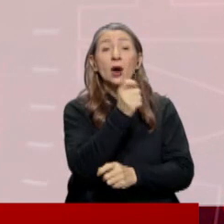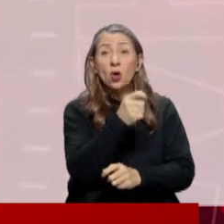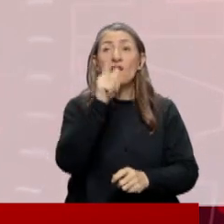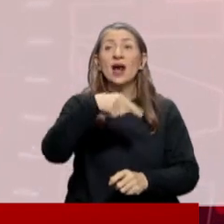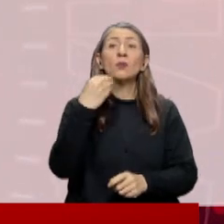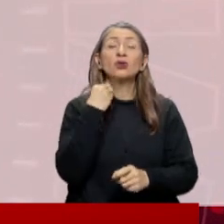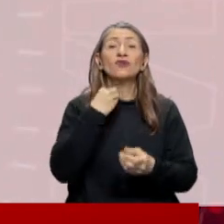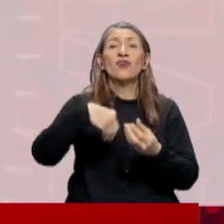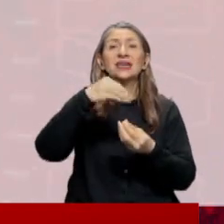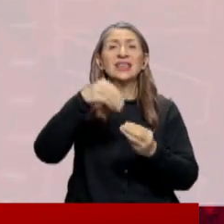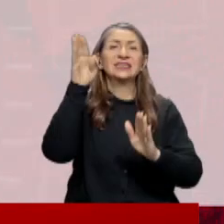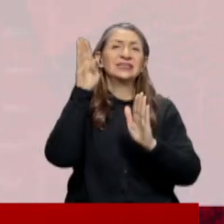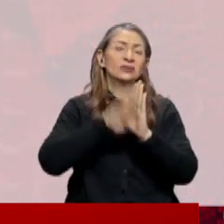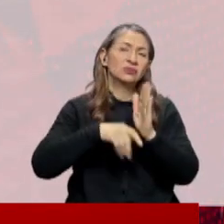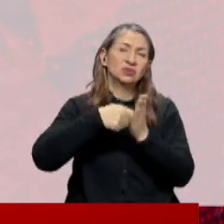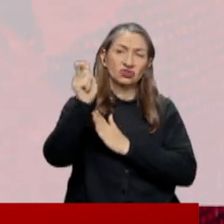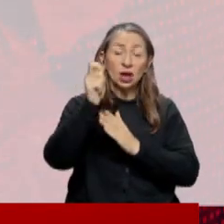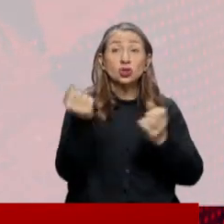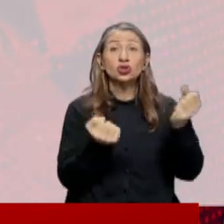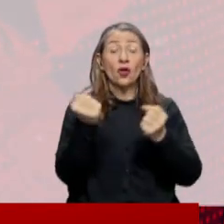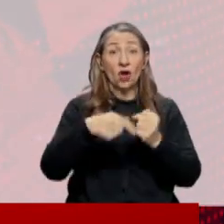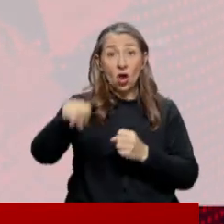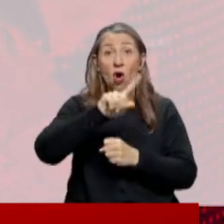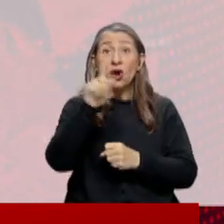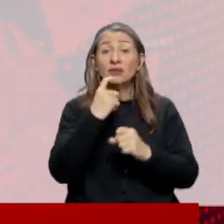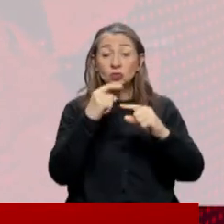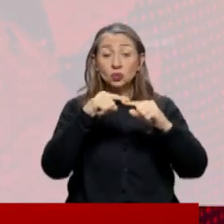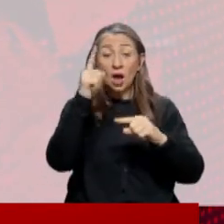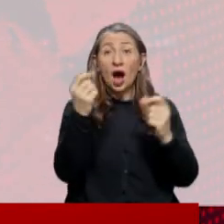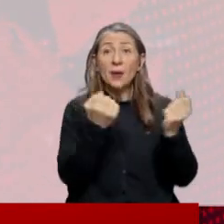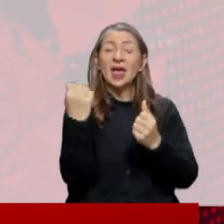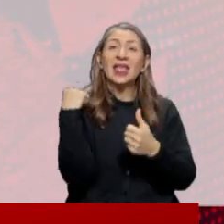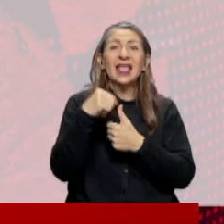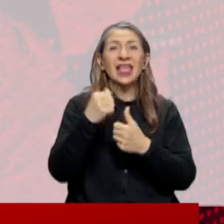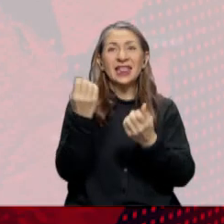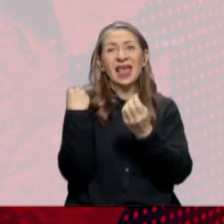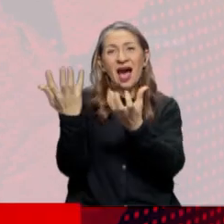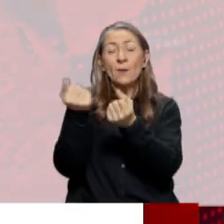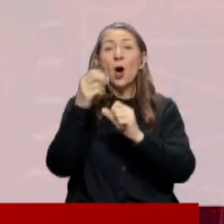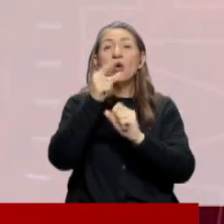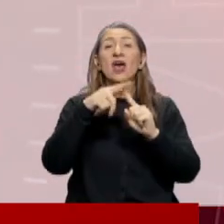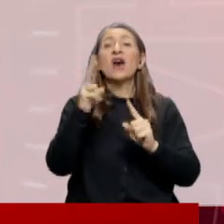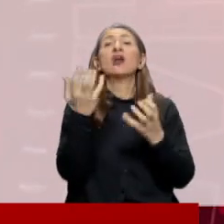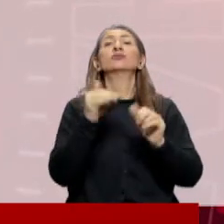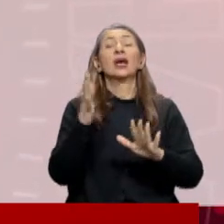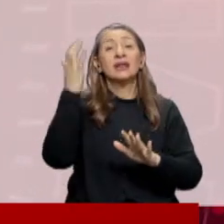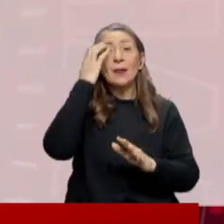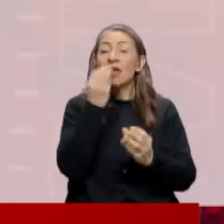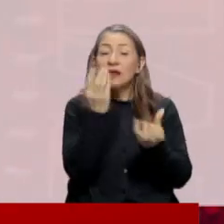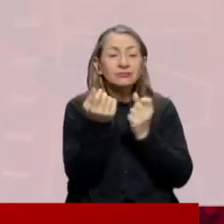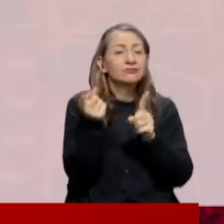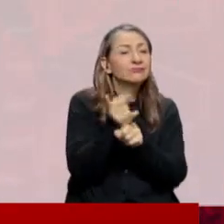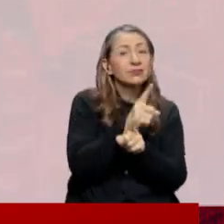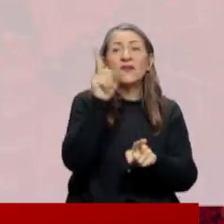vergi borçlarının faizleri silinecek. Şoför esnafının 10 yaşın üzerindeki araçlarının yenilenmesinde ÖTV alınmayacak. Temel ihtiyaç